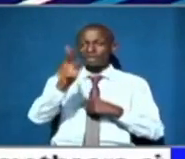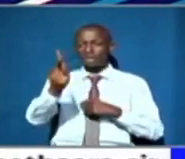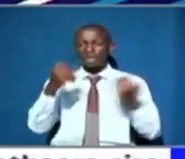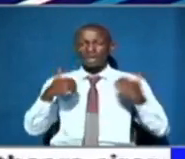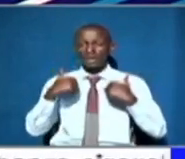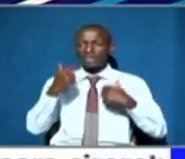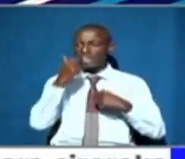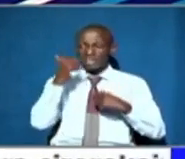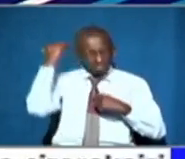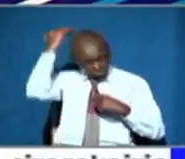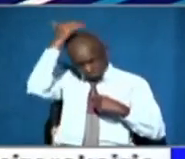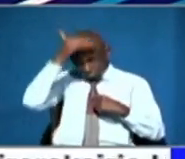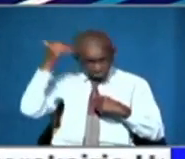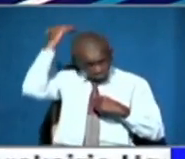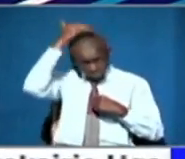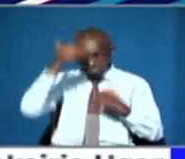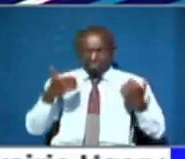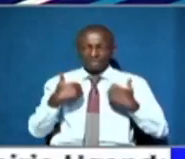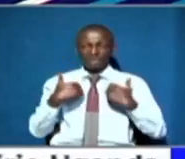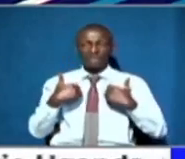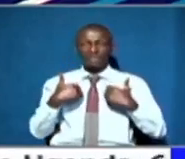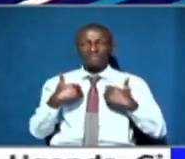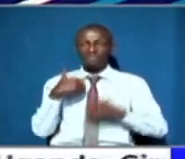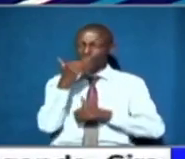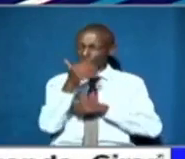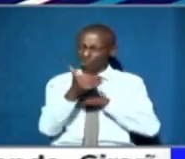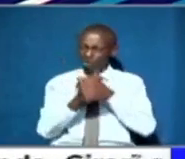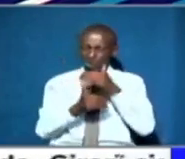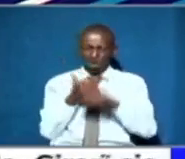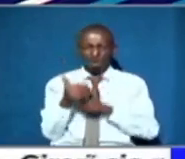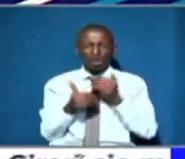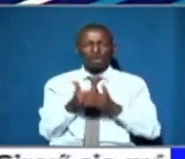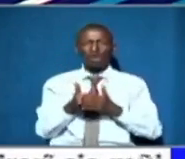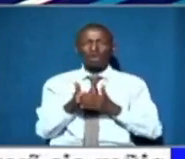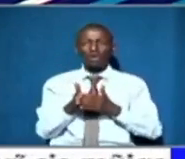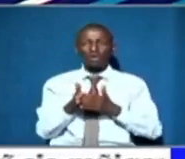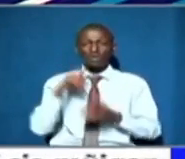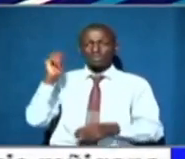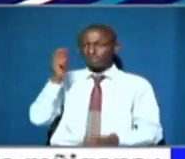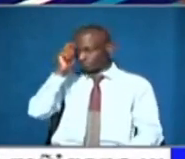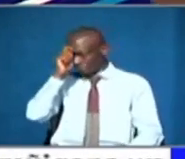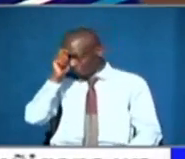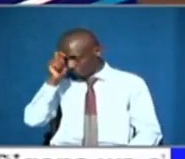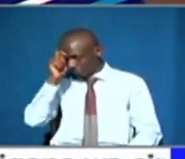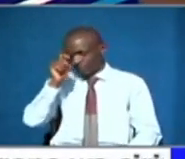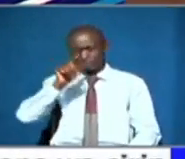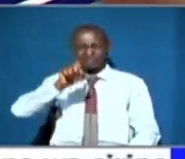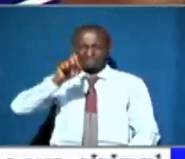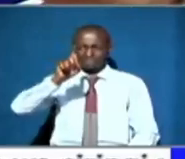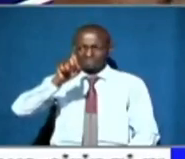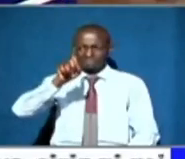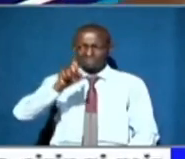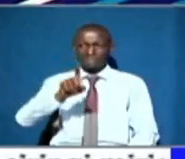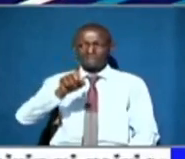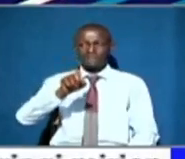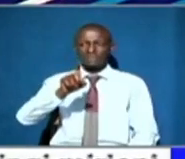akũrinũ ndikire hau idi muri oku idi othe ndenda gukwira muthamaki ni agire kuyogete okinene muno na riu ri ni wega